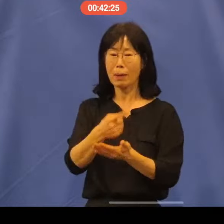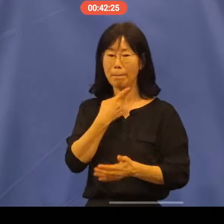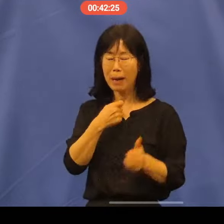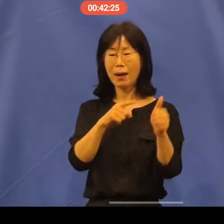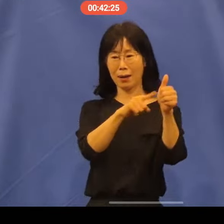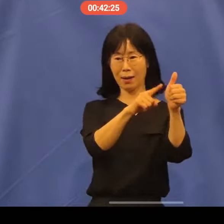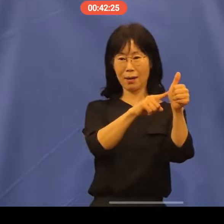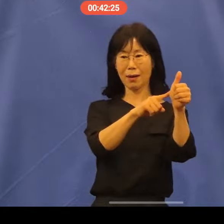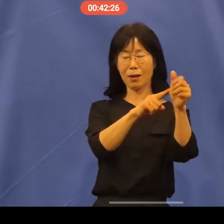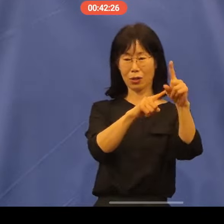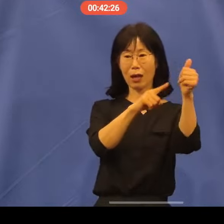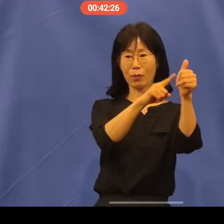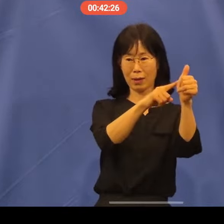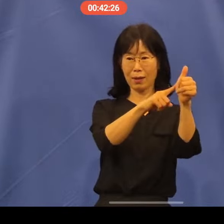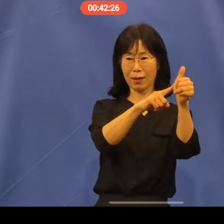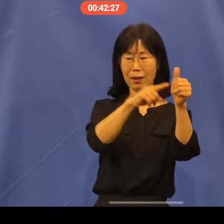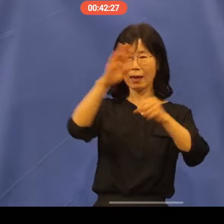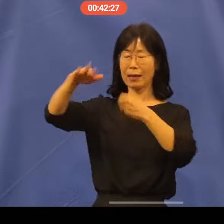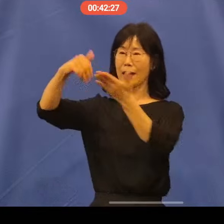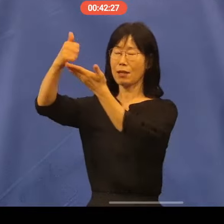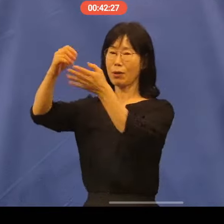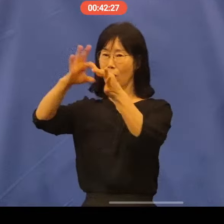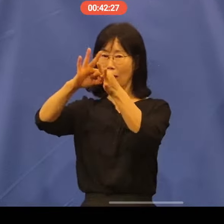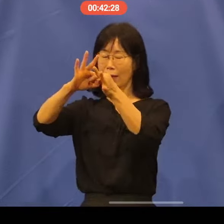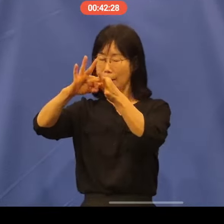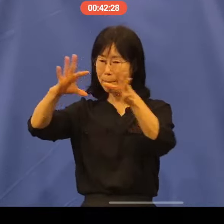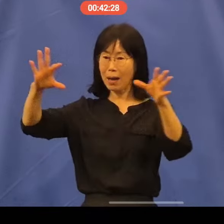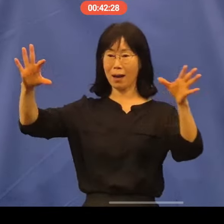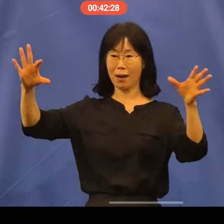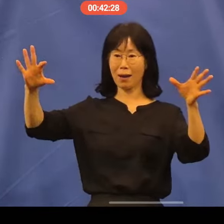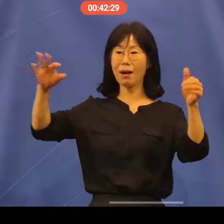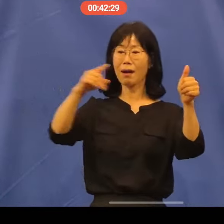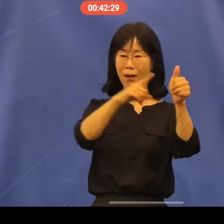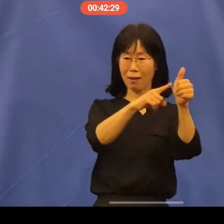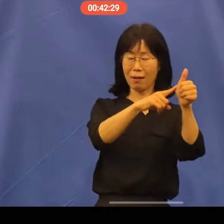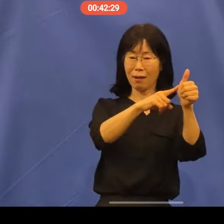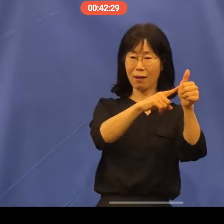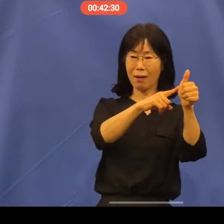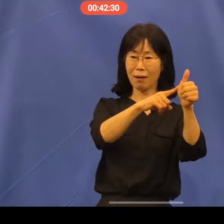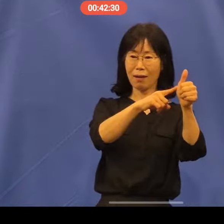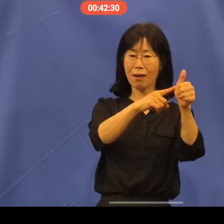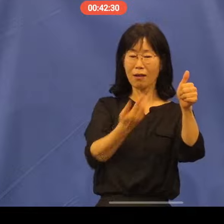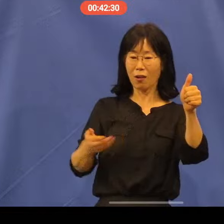다른 건 다 미루어도 회개는 미룰 수 없어요. 왜? 하나님과의 관계,